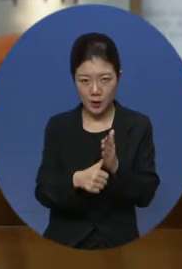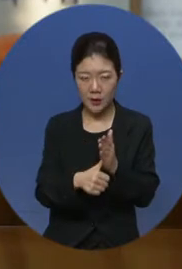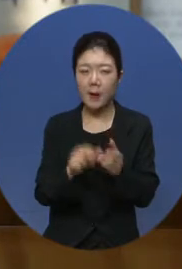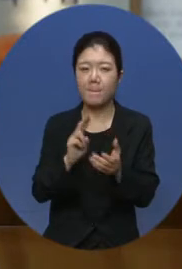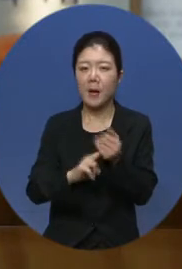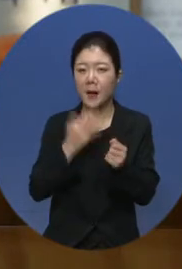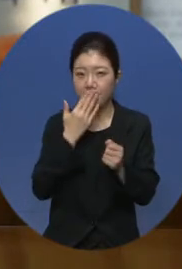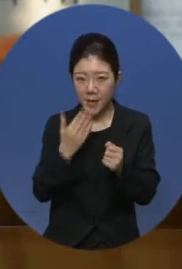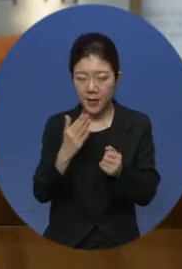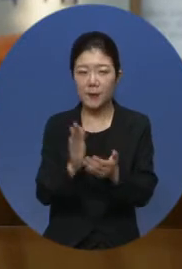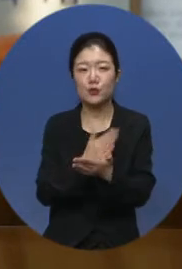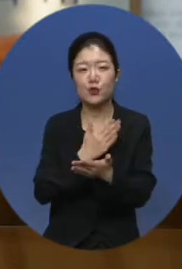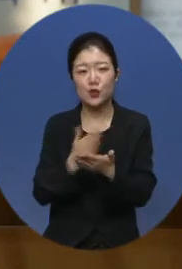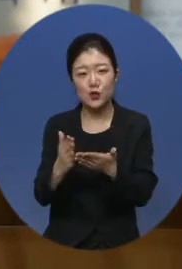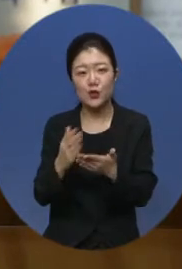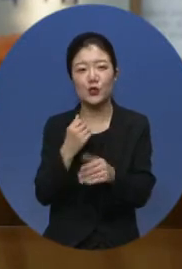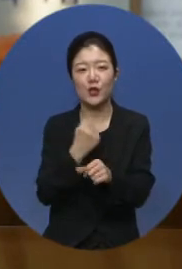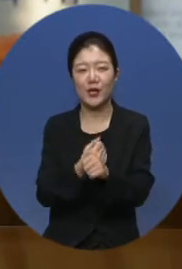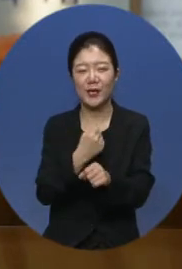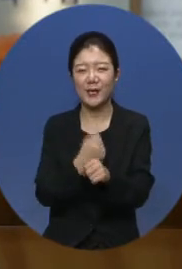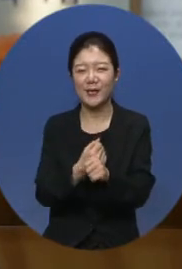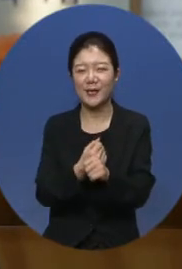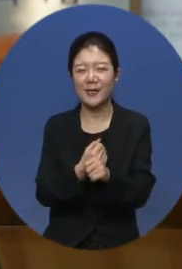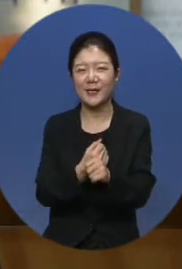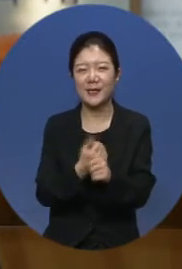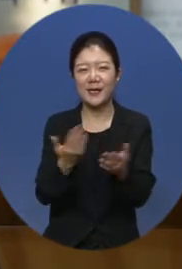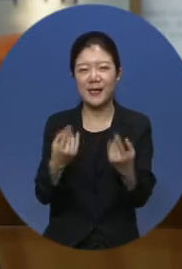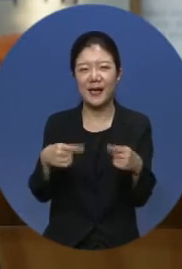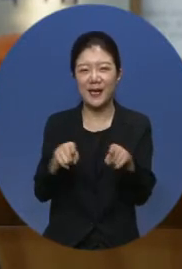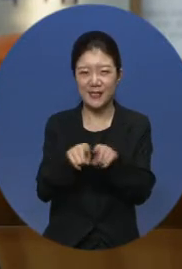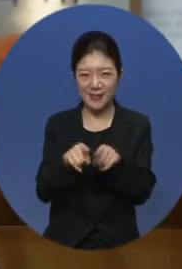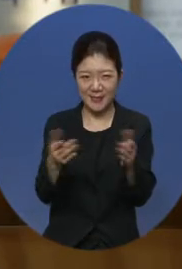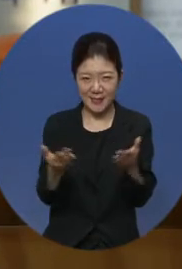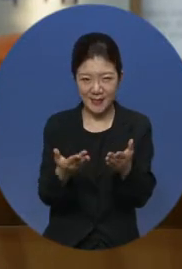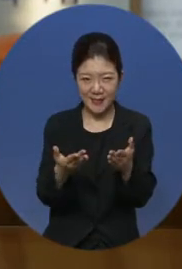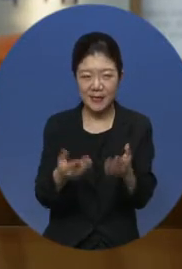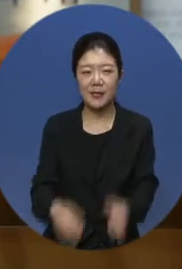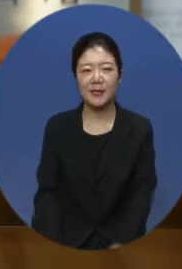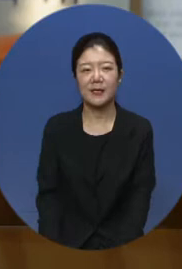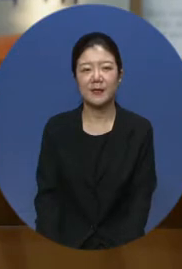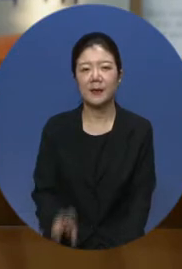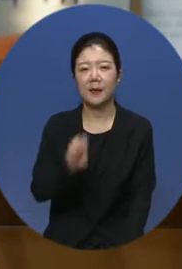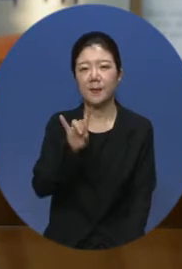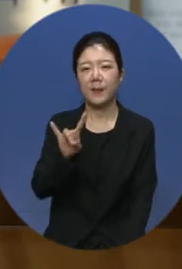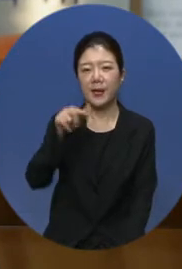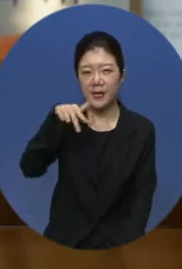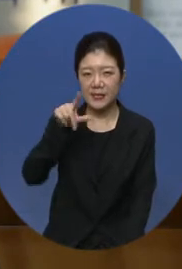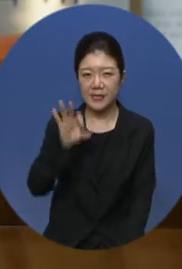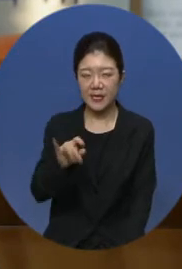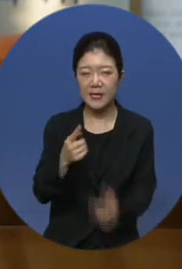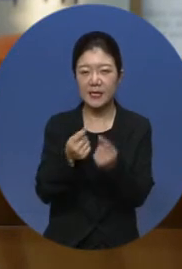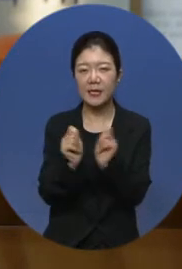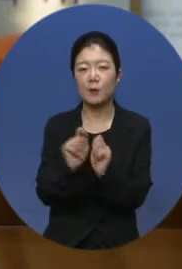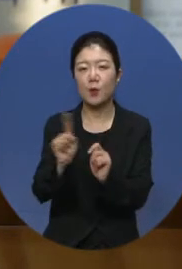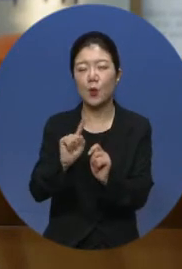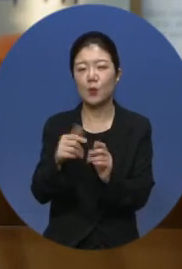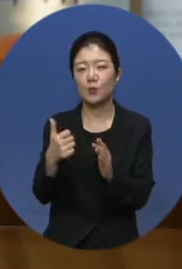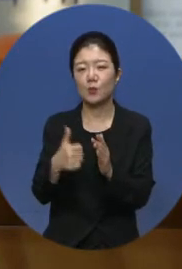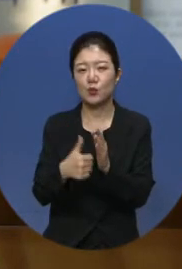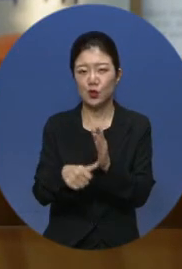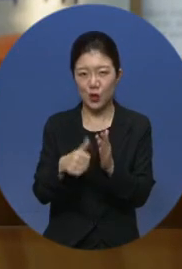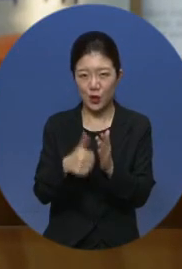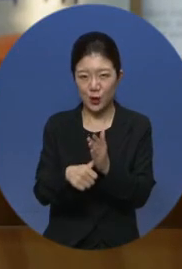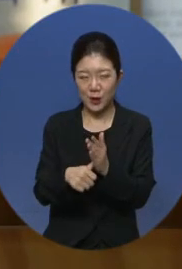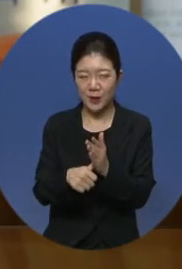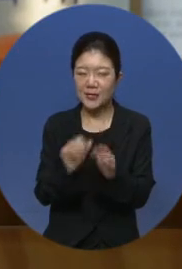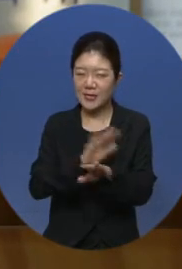작업들, 분류하는 작업들의 직무에서 함께 일하시게 되고요. 그리고 매장팀은 들어온 물건들, 상품화되어진